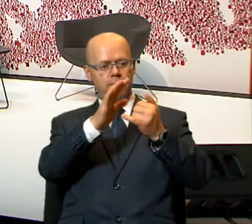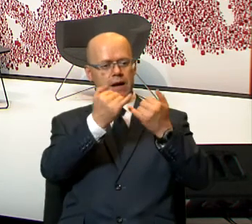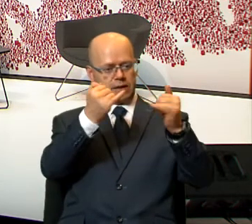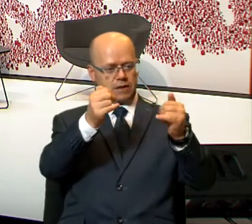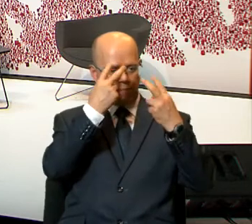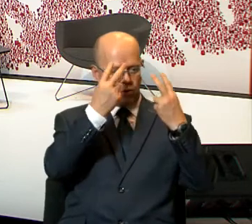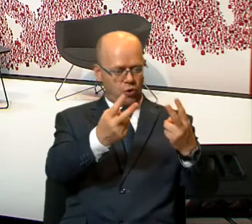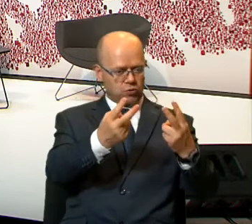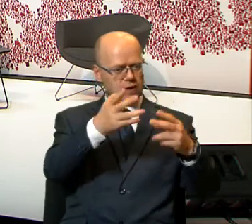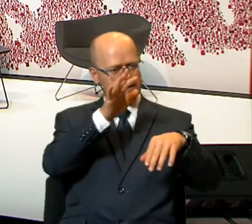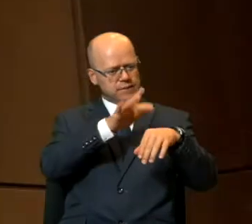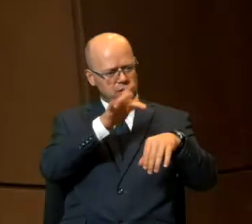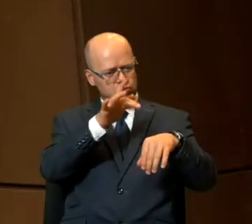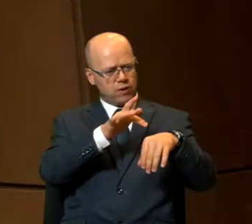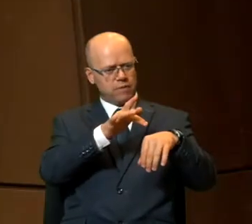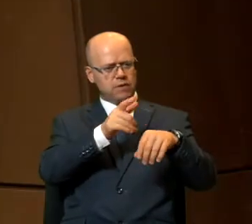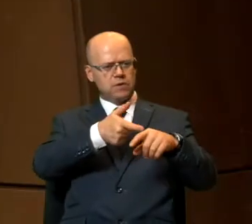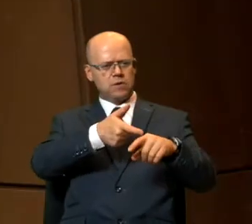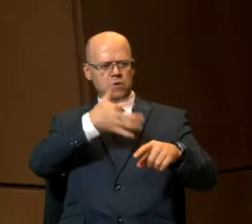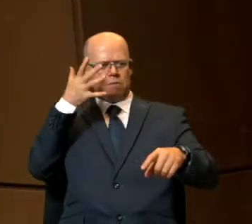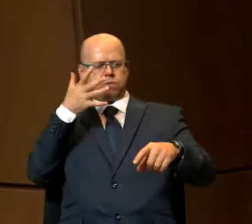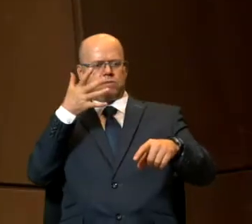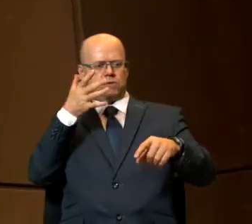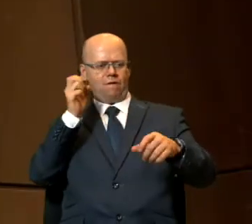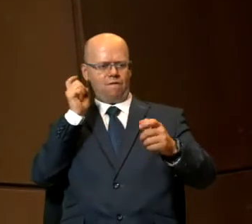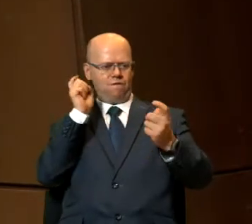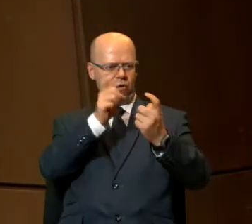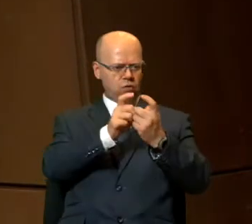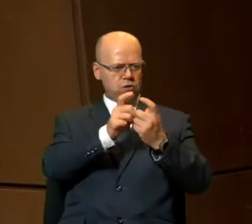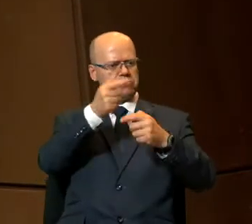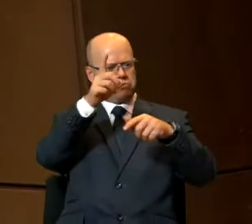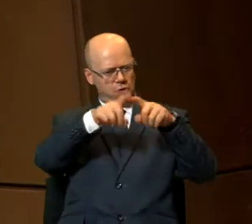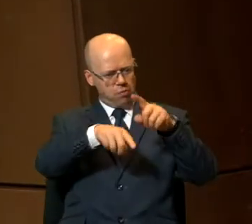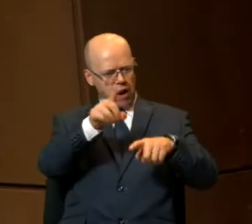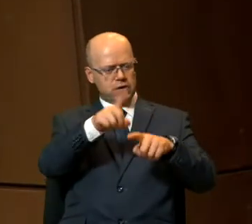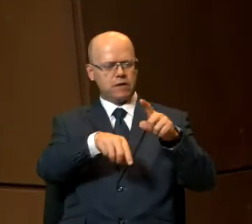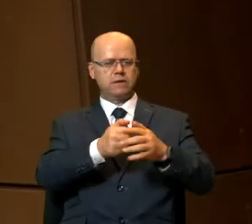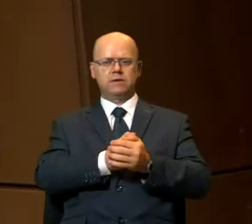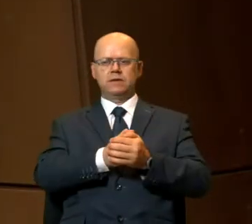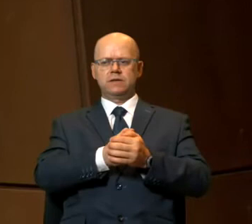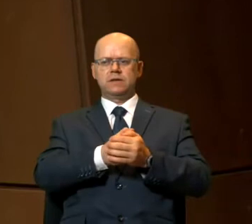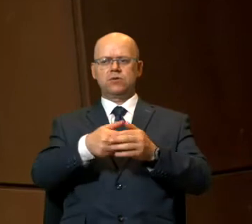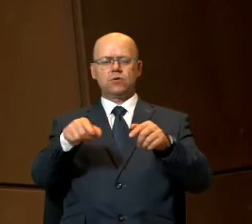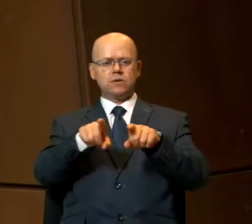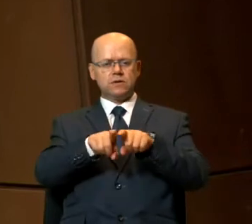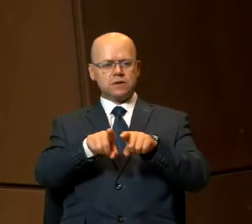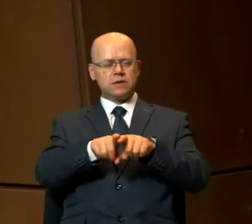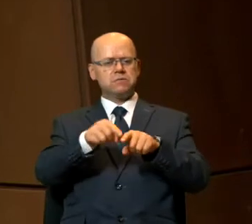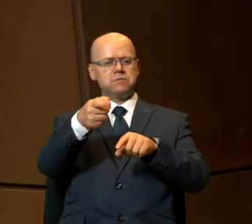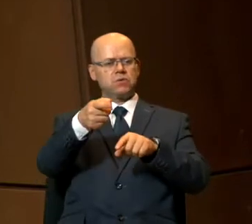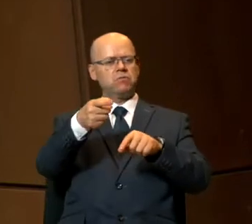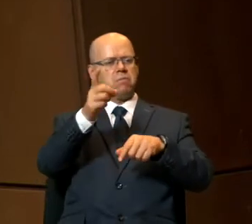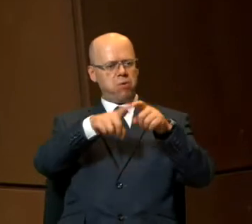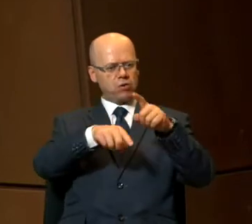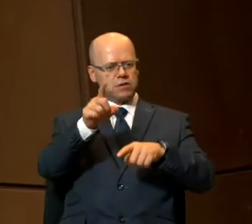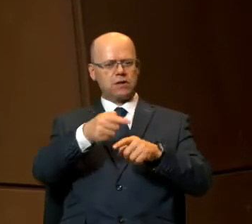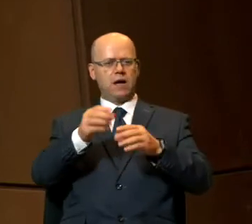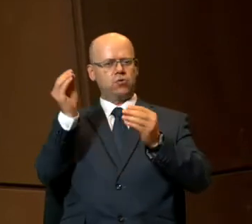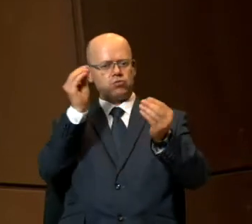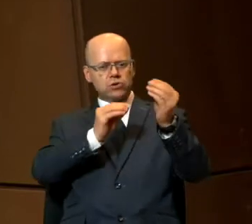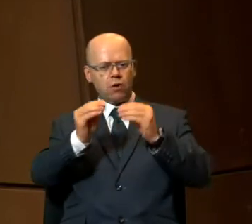przekonaniach, zainteresowaniach, opiniach, jak się do nich odnosimy. Nie jest to naturą osób, ludzi, jest to w naturze polityki i zależy to